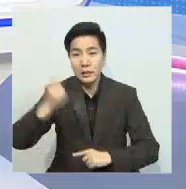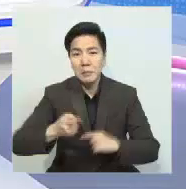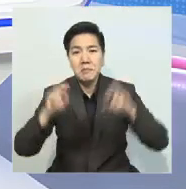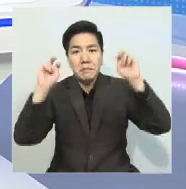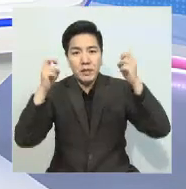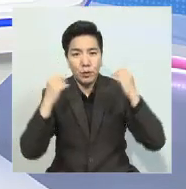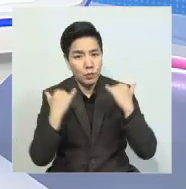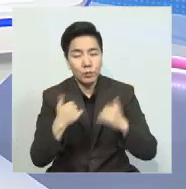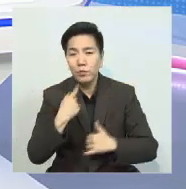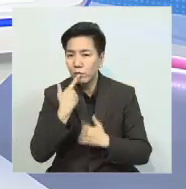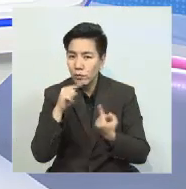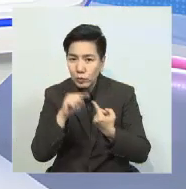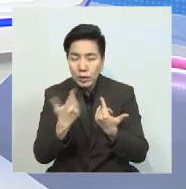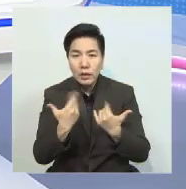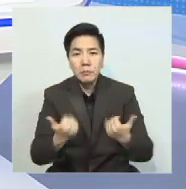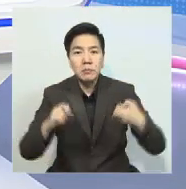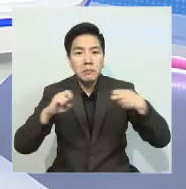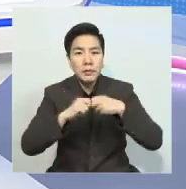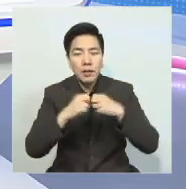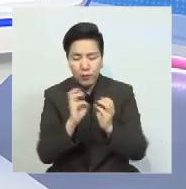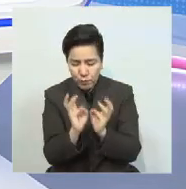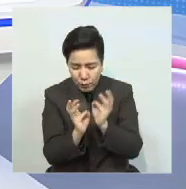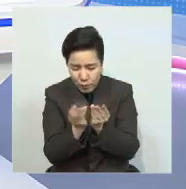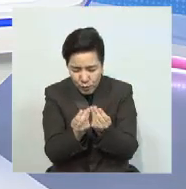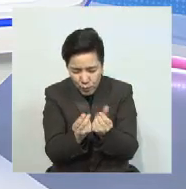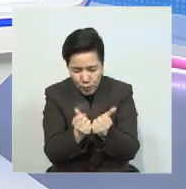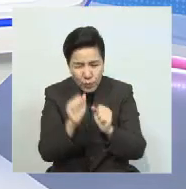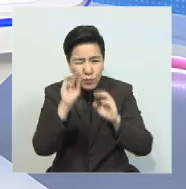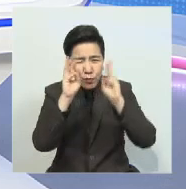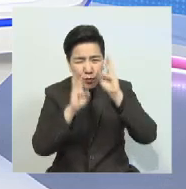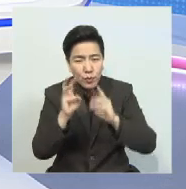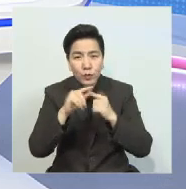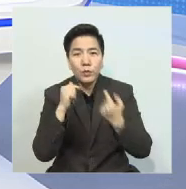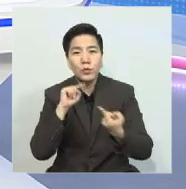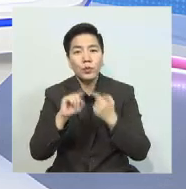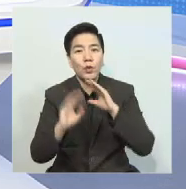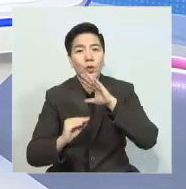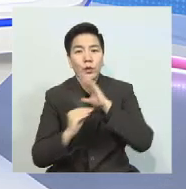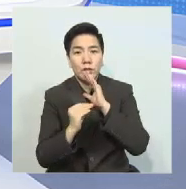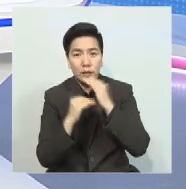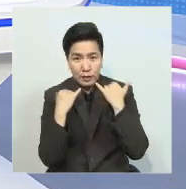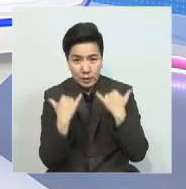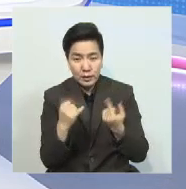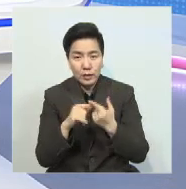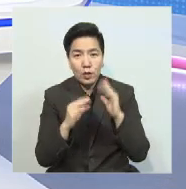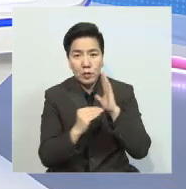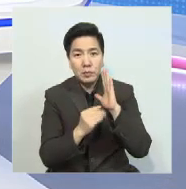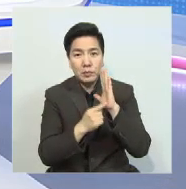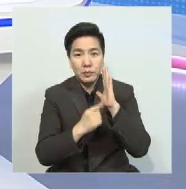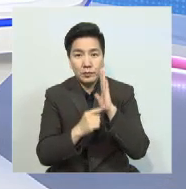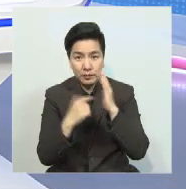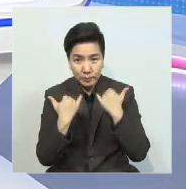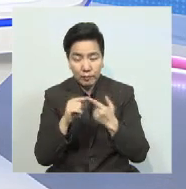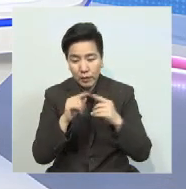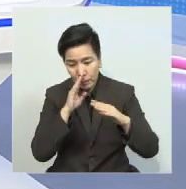แน่นอนว่าประเด็นร้อนที่วันนี้เราติดตามกันก็คือปัญหาฝุ่นละอองขนาดเล็กในพื้นที่กรุงเทพมหานครและปริมณฑลหลาย